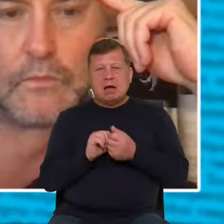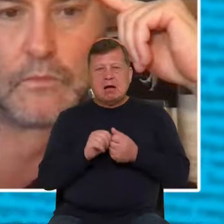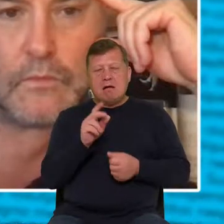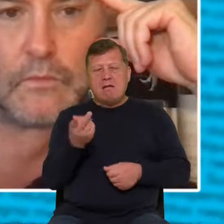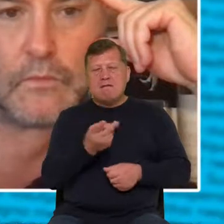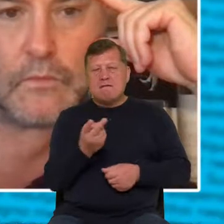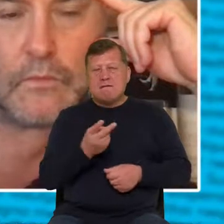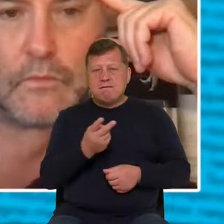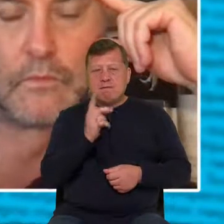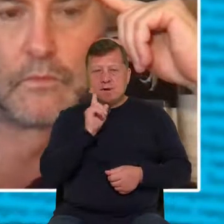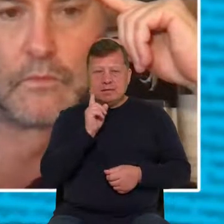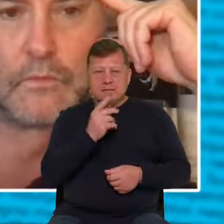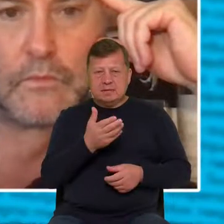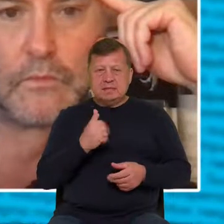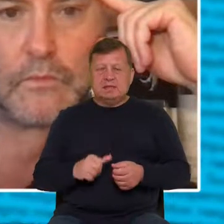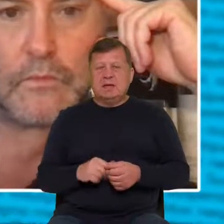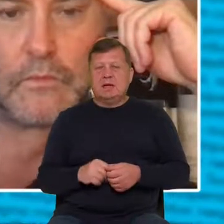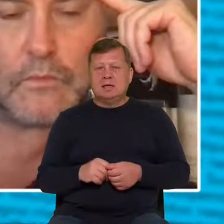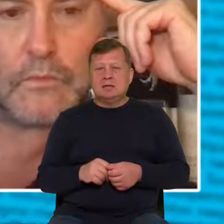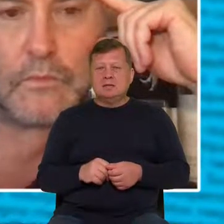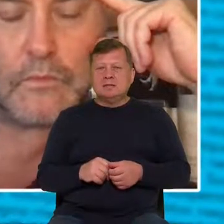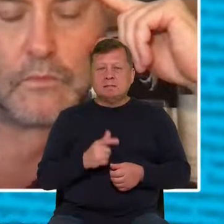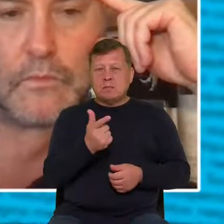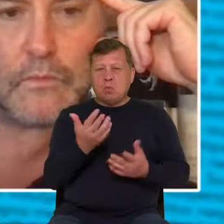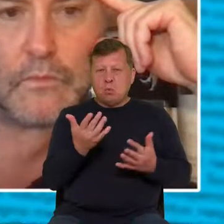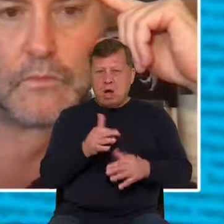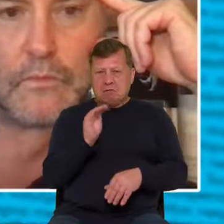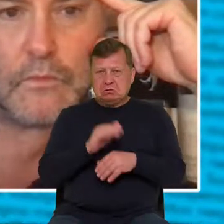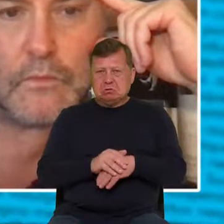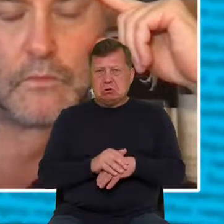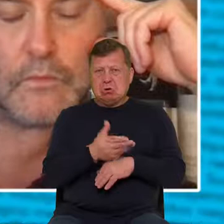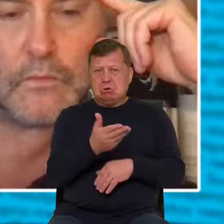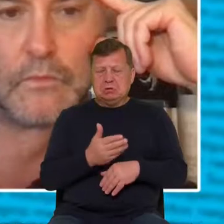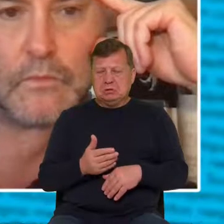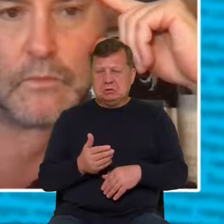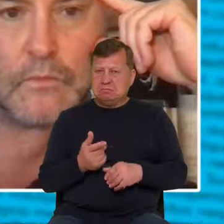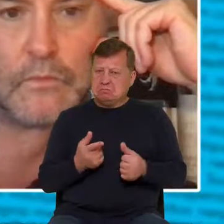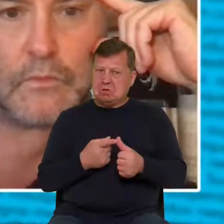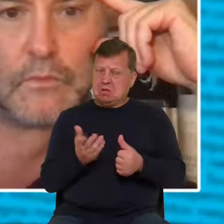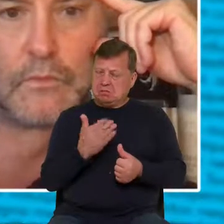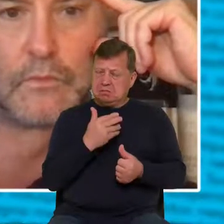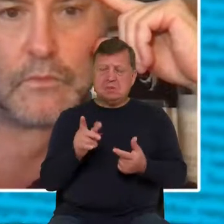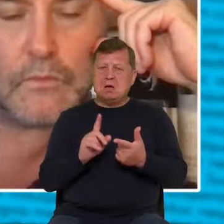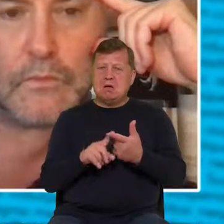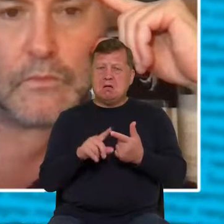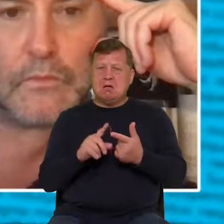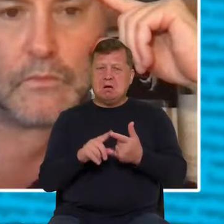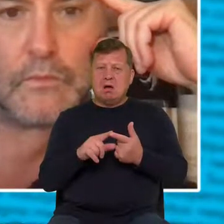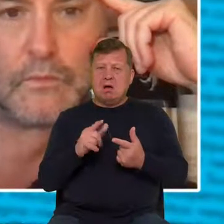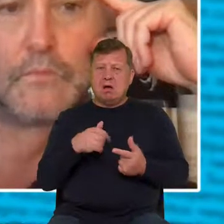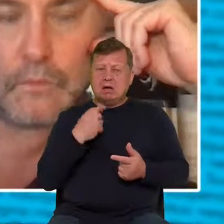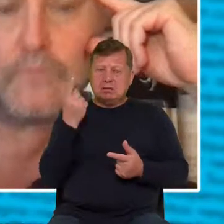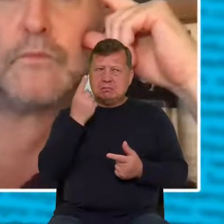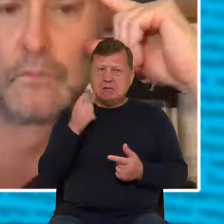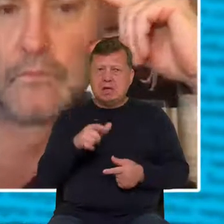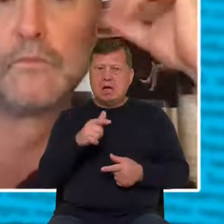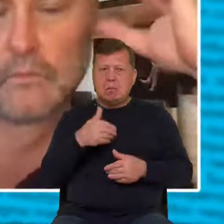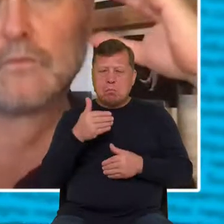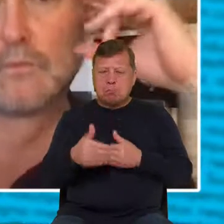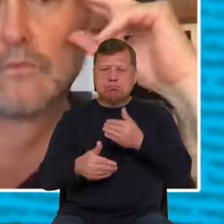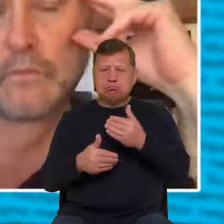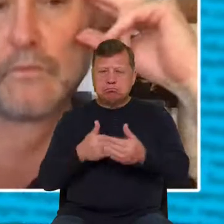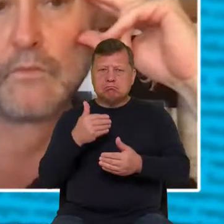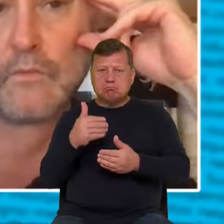to tak łatwo zgodzili się na historię, to jedna rzecz, ale zastanawiam się, jak wyglądał ten